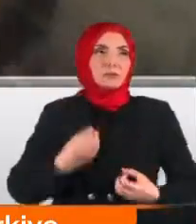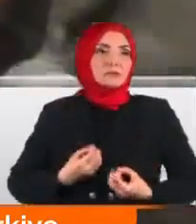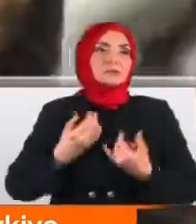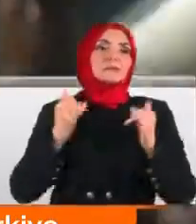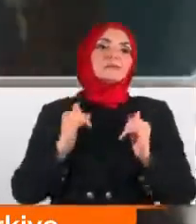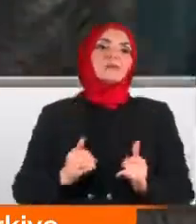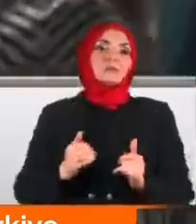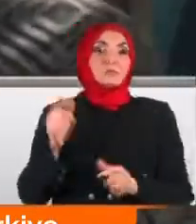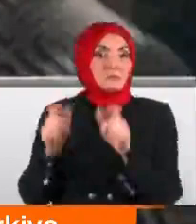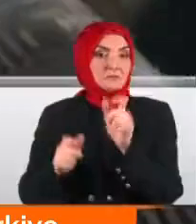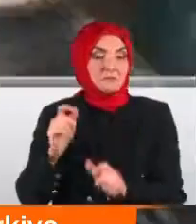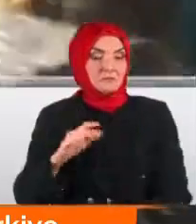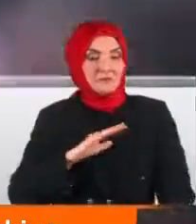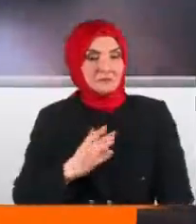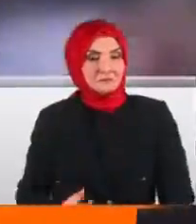oldu.